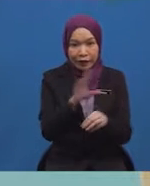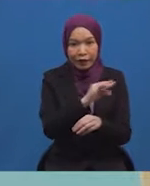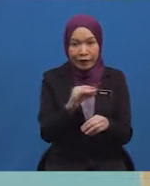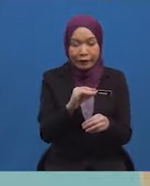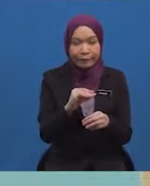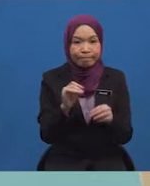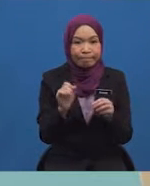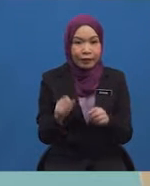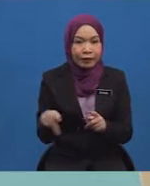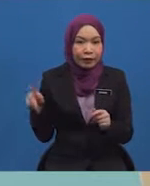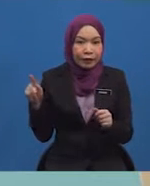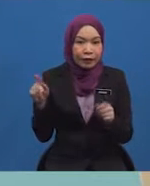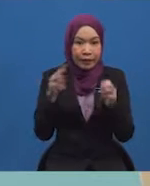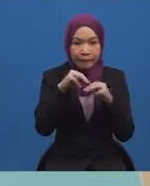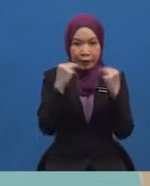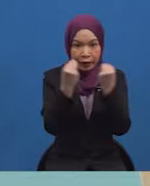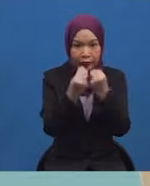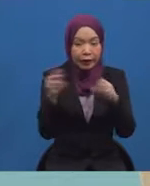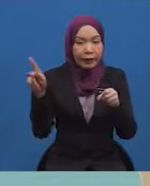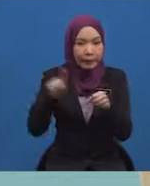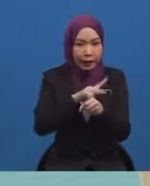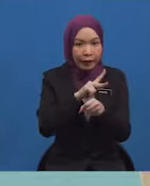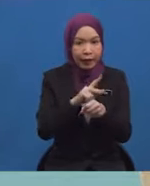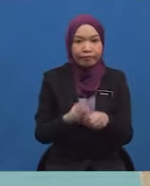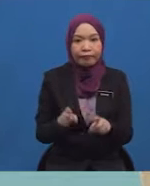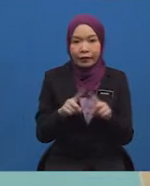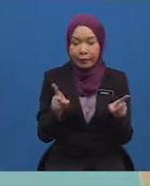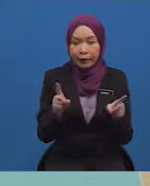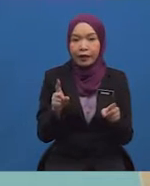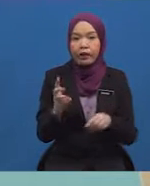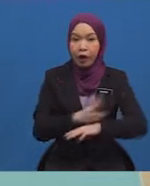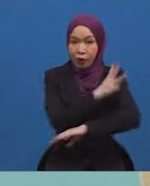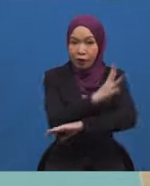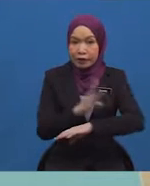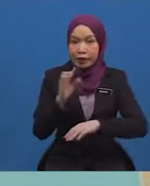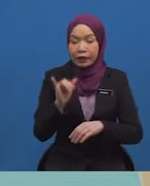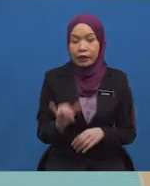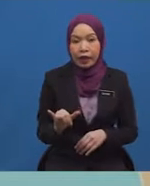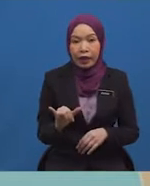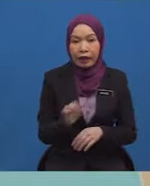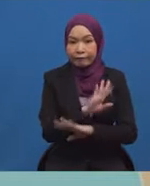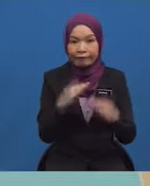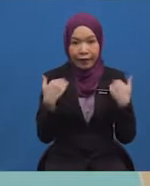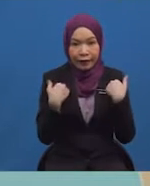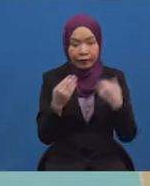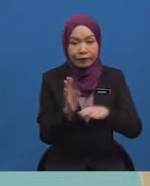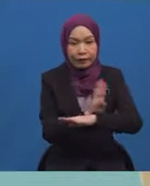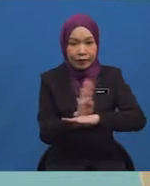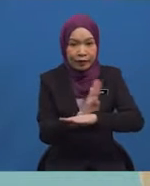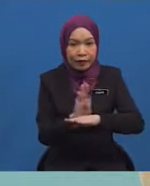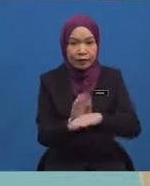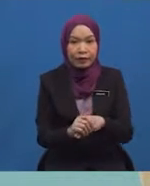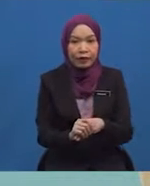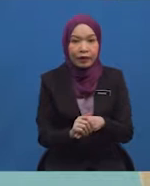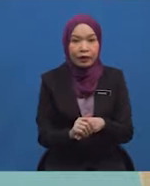untuk menjalankan kegiatan ekonomi seperti kawasan gunung, paya dan hutan akan berpenduduk